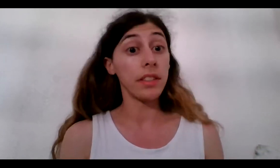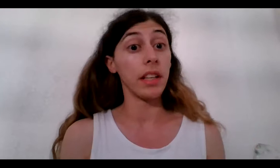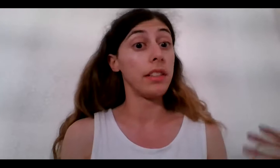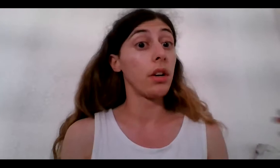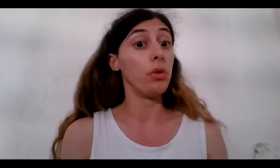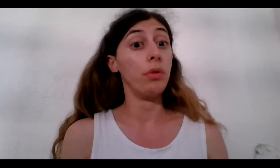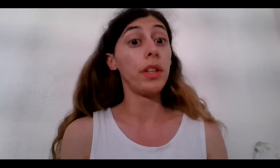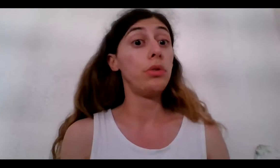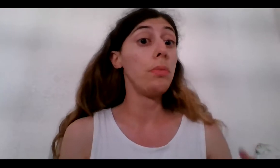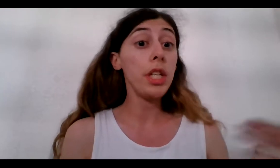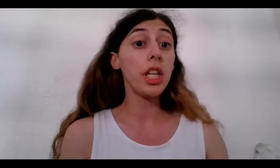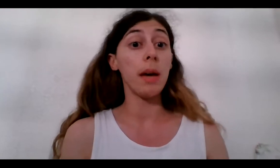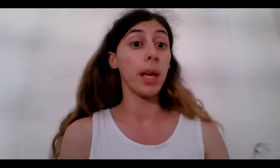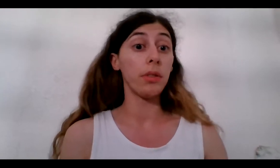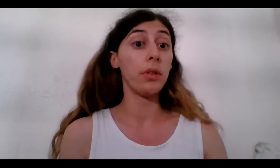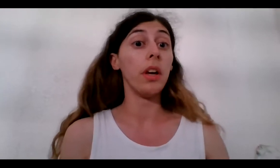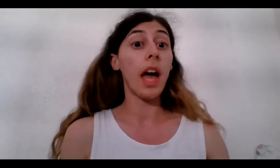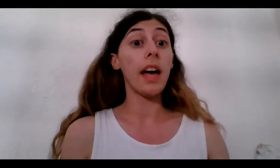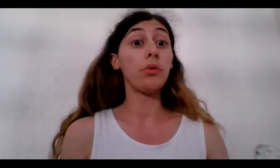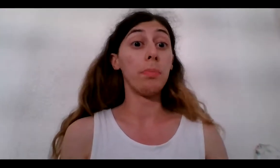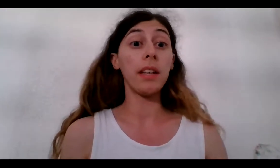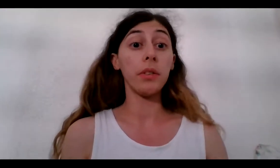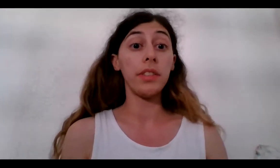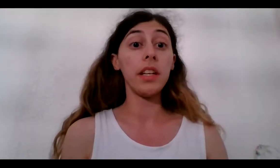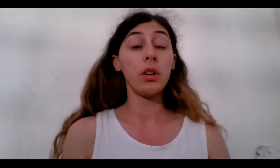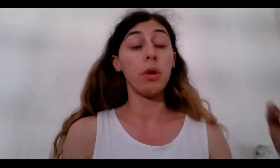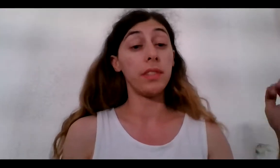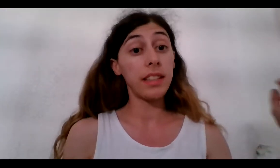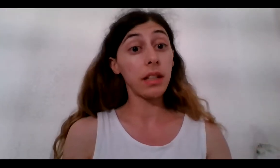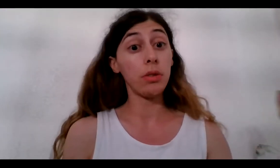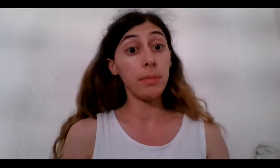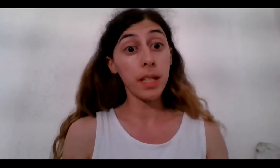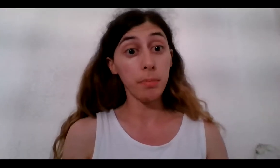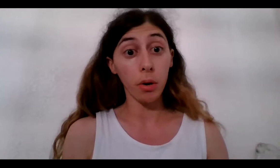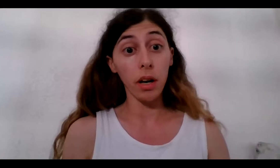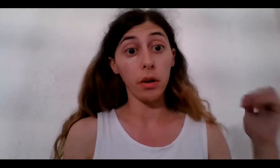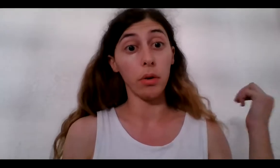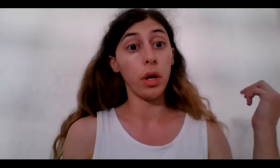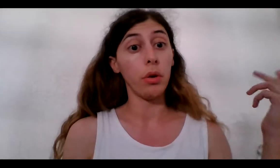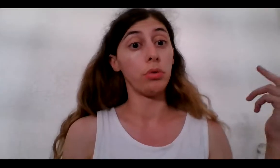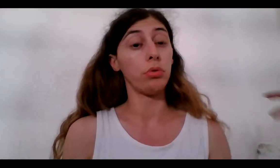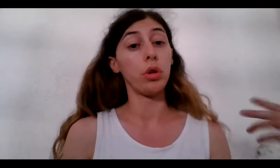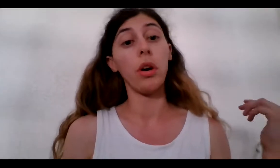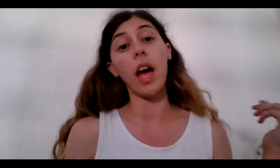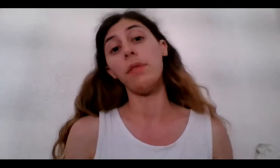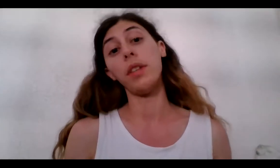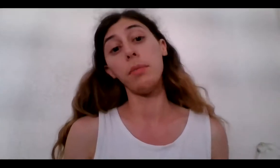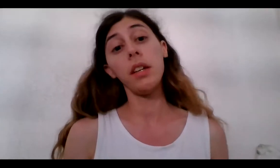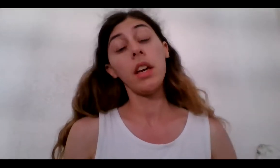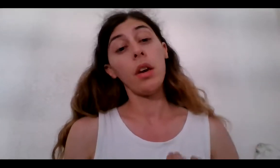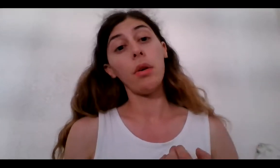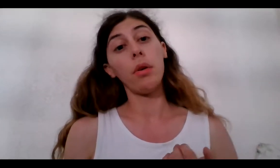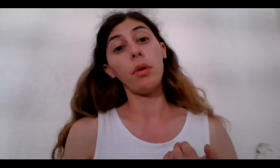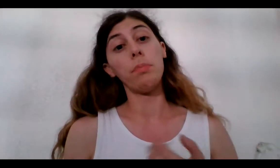réel, c'est-à-dire le fait d'obliger la personne à se présenter comme stéréotypiquement son genre